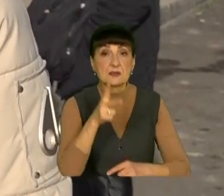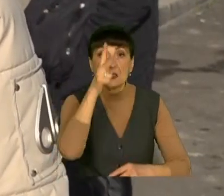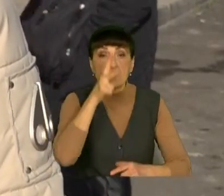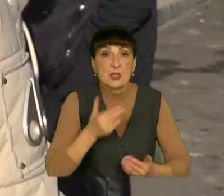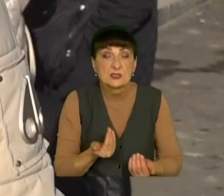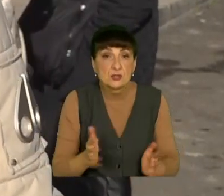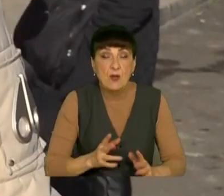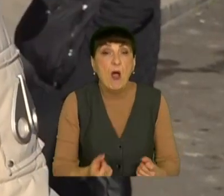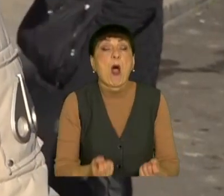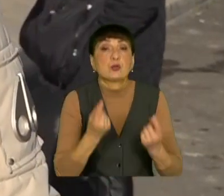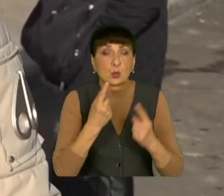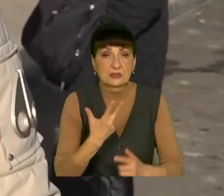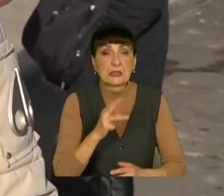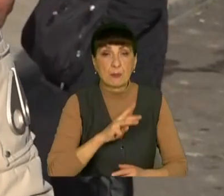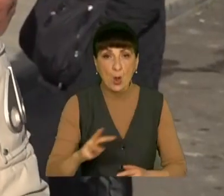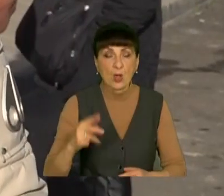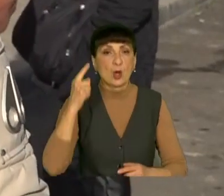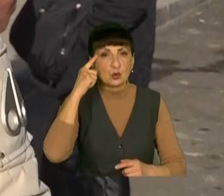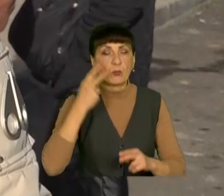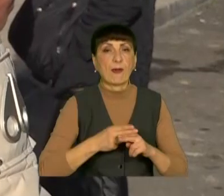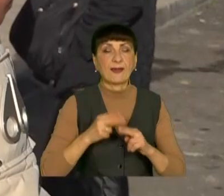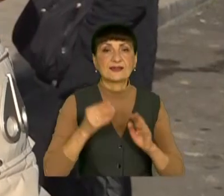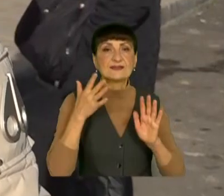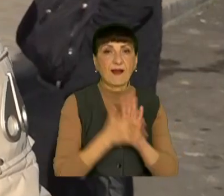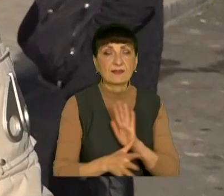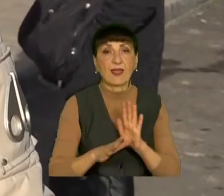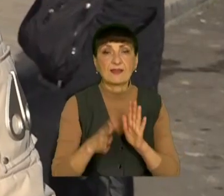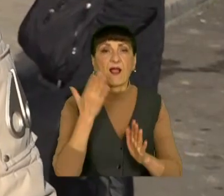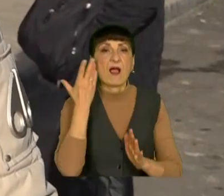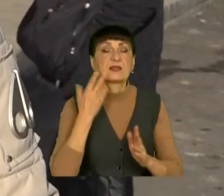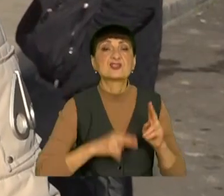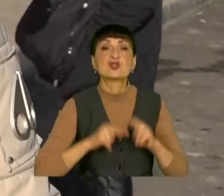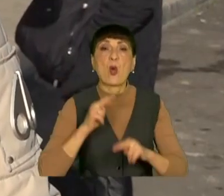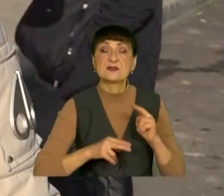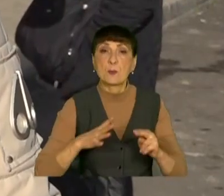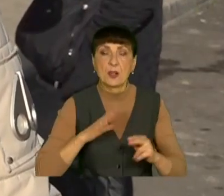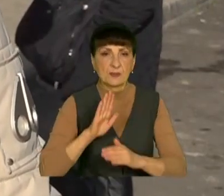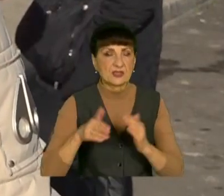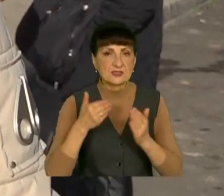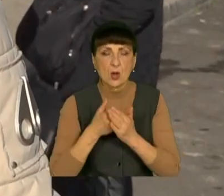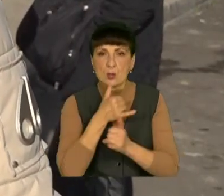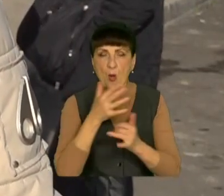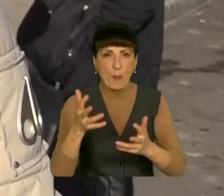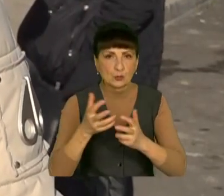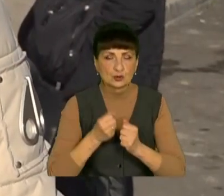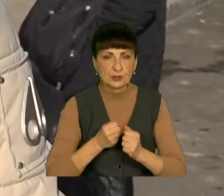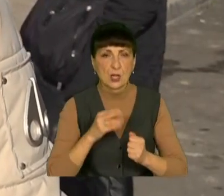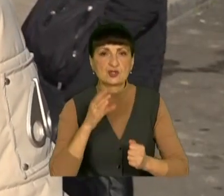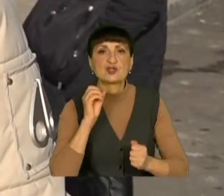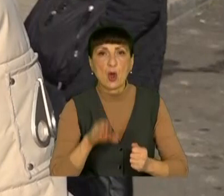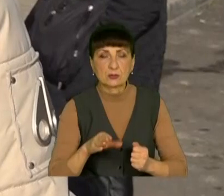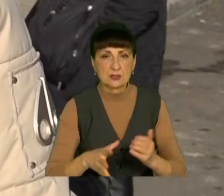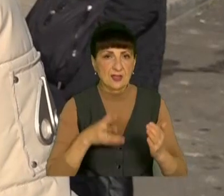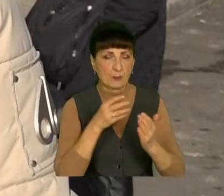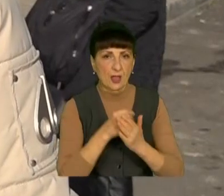не живем. Откуда такие цифры? Думаю, это затраты энергии во время строительства дома. Мы до сих пор не можем получить лицевые счета за